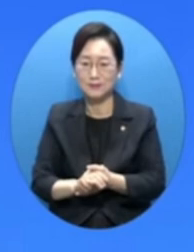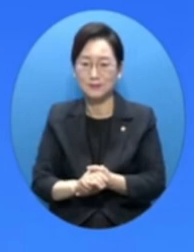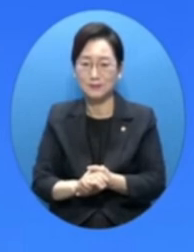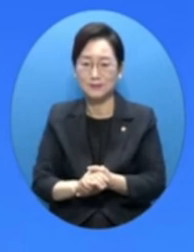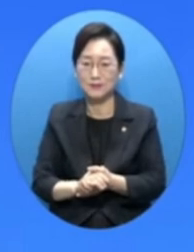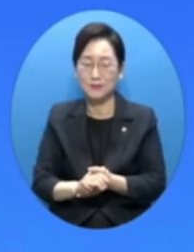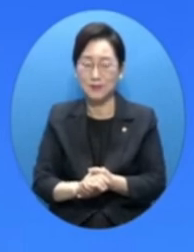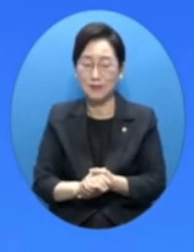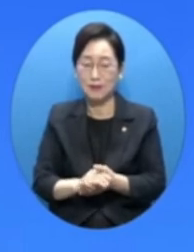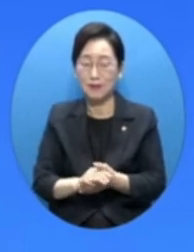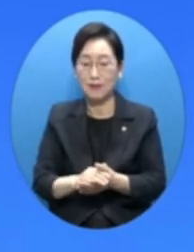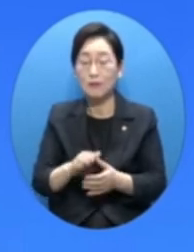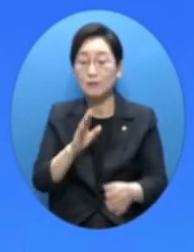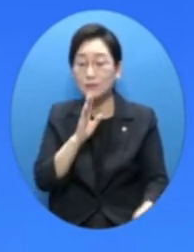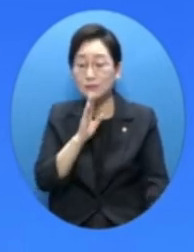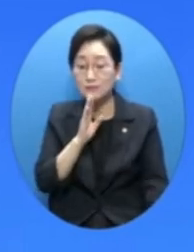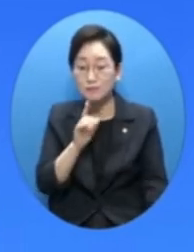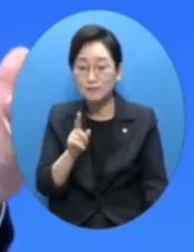물론 뭐